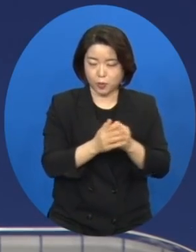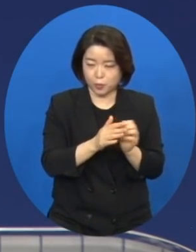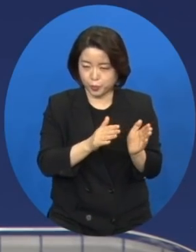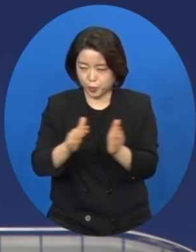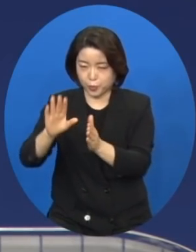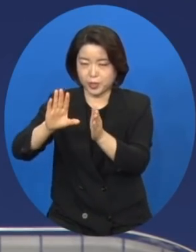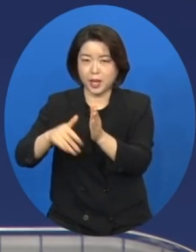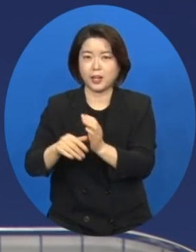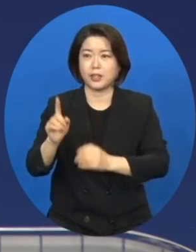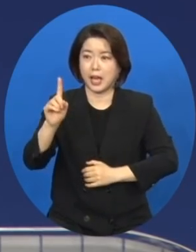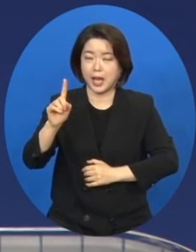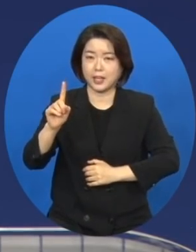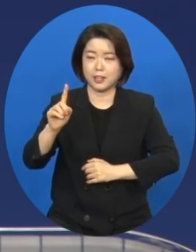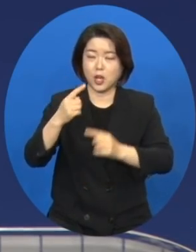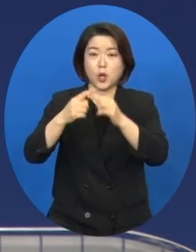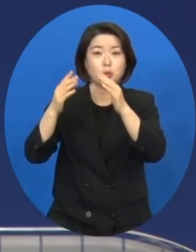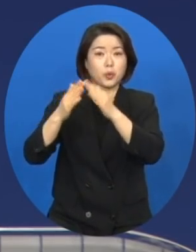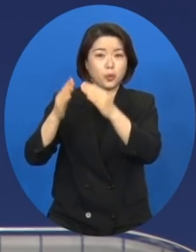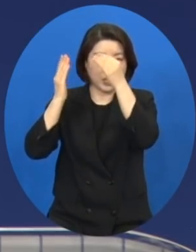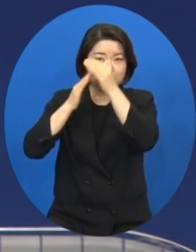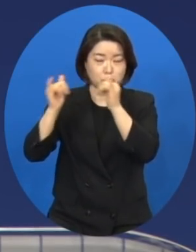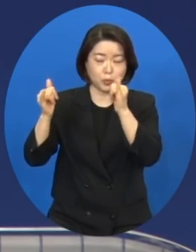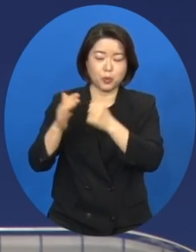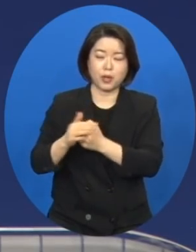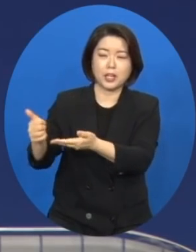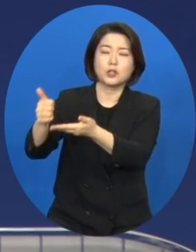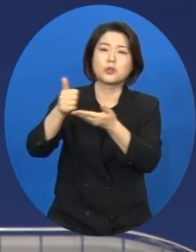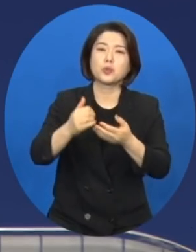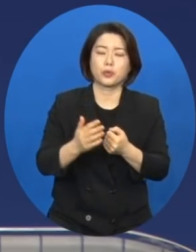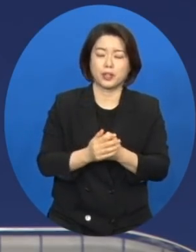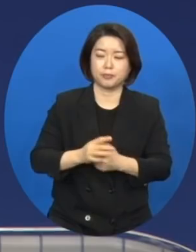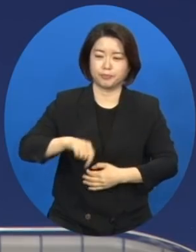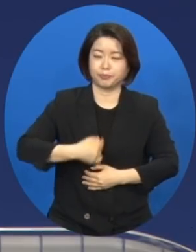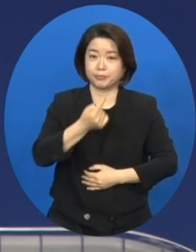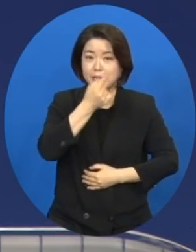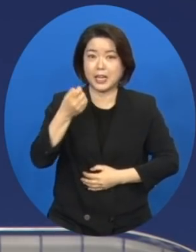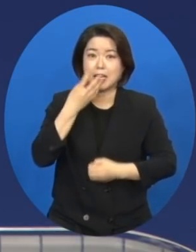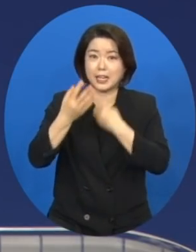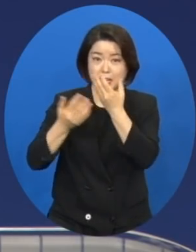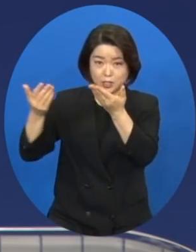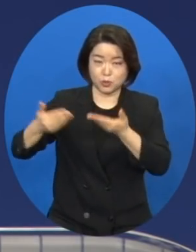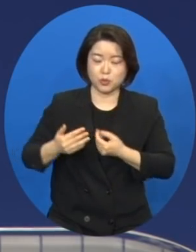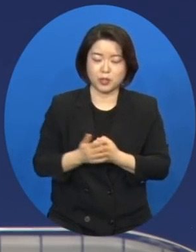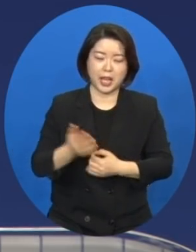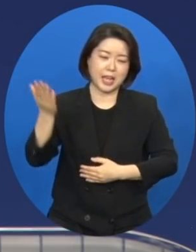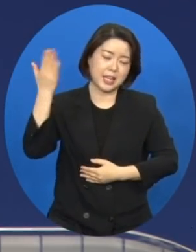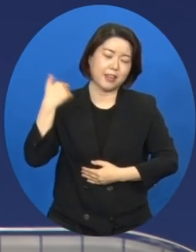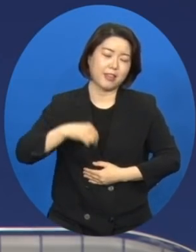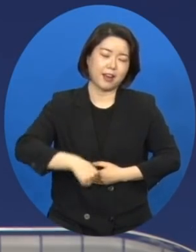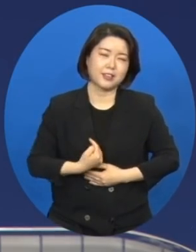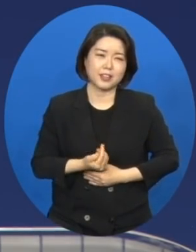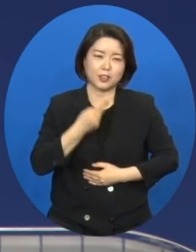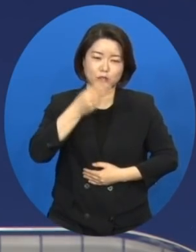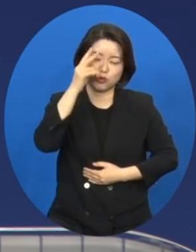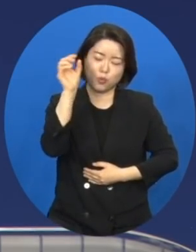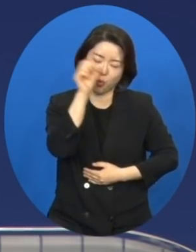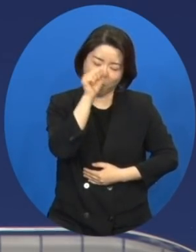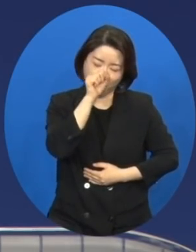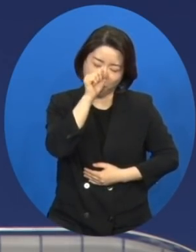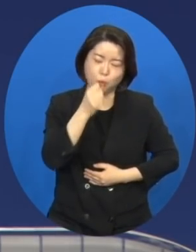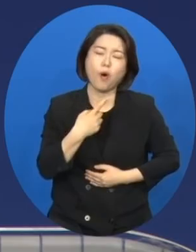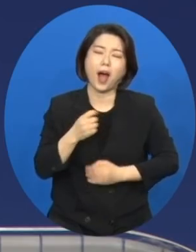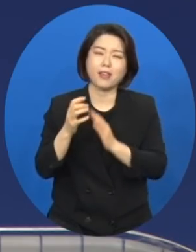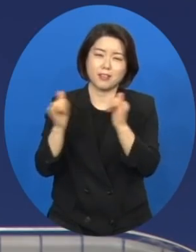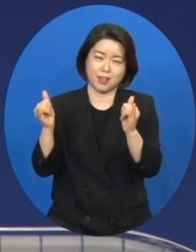부부를 초청해 주셨습니다. 그러면서 자신의 간증을 나눠주셨어요. 자기가 참 술을 좋아하는 사람이었는데 예수님을